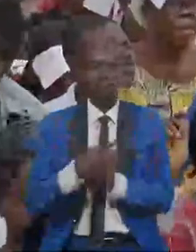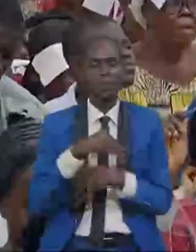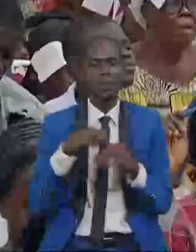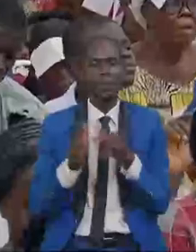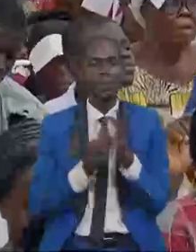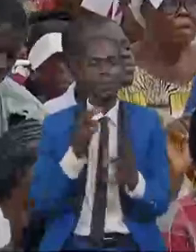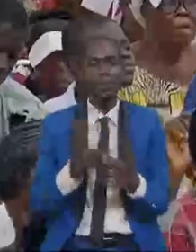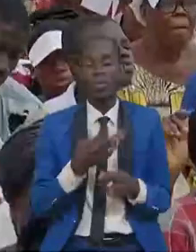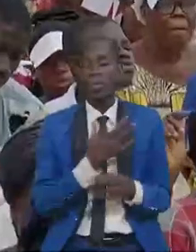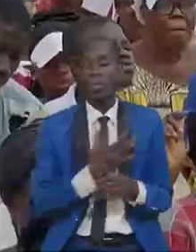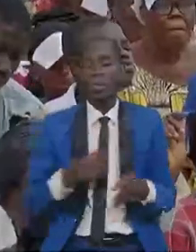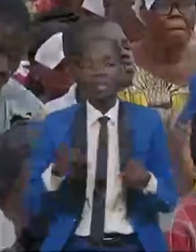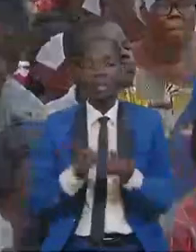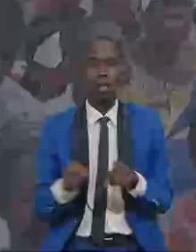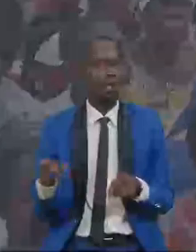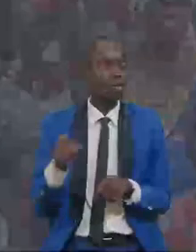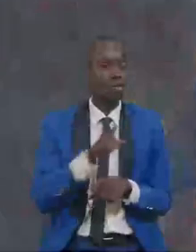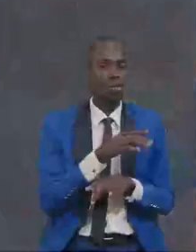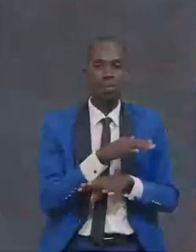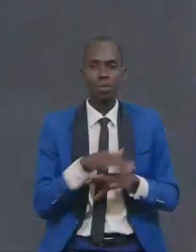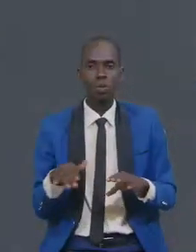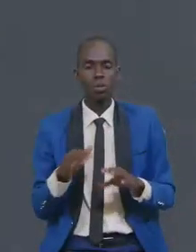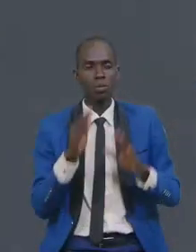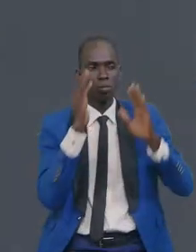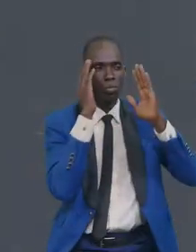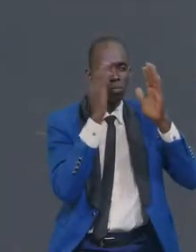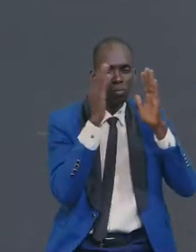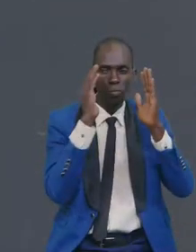Jésus. Et comme tu